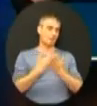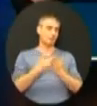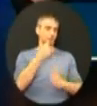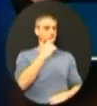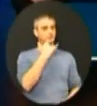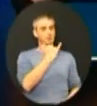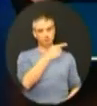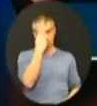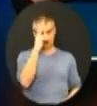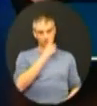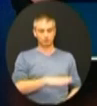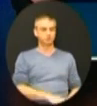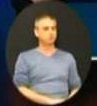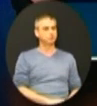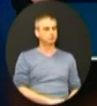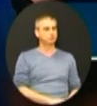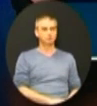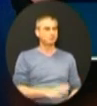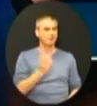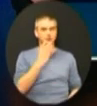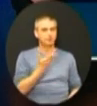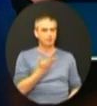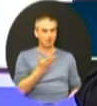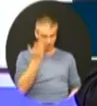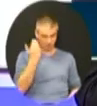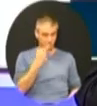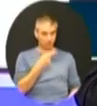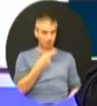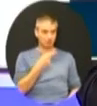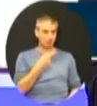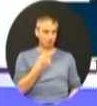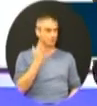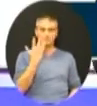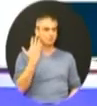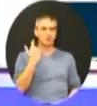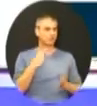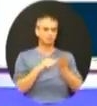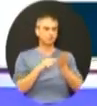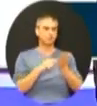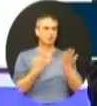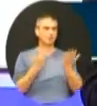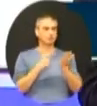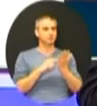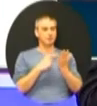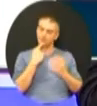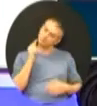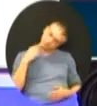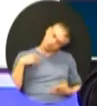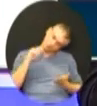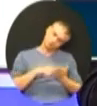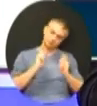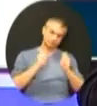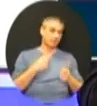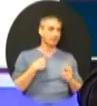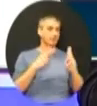השר זה הרעיון פה כשי תגיד מאיפה זה בא לך זאת אומרת היה איזה מה הייתה מה היה הגורם שאמר הנה אני שם את הצעה